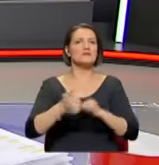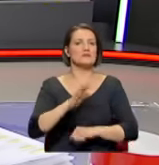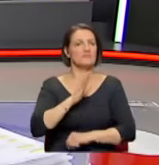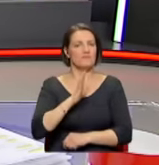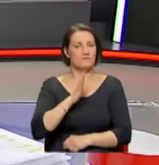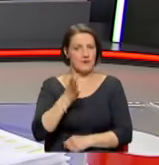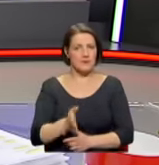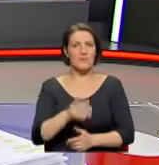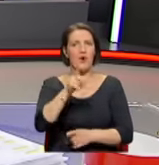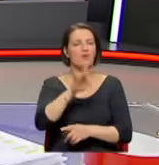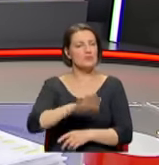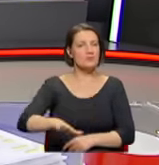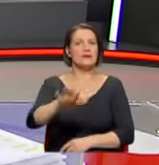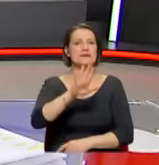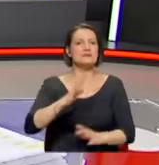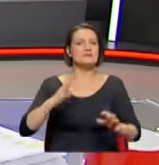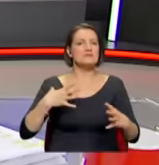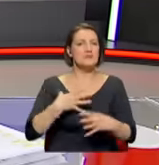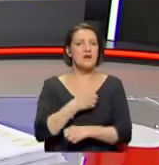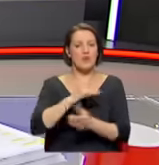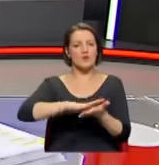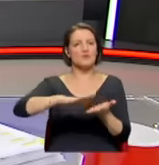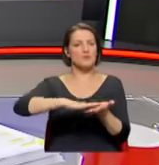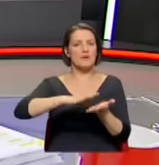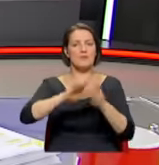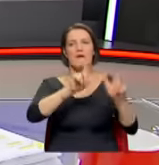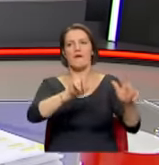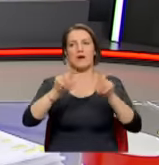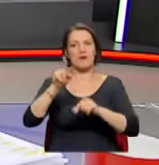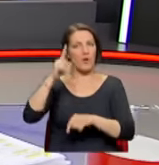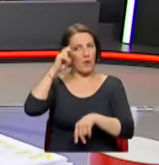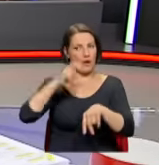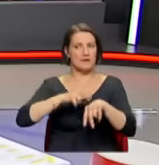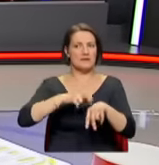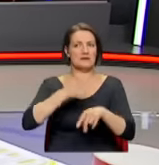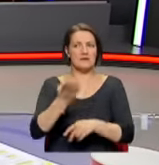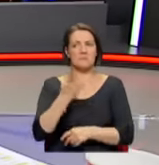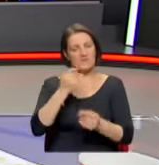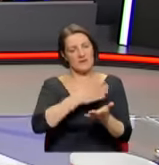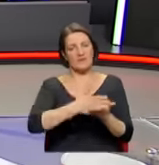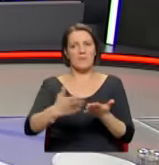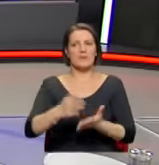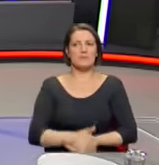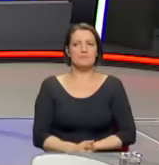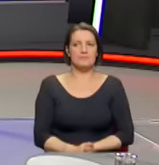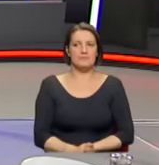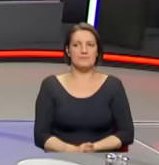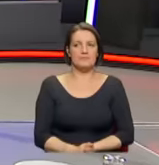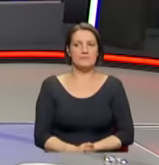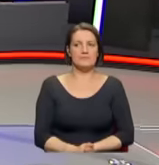var. Onların sıkıntılarının düzeltilmesi gerekir. Onu hatırlatalım ve devam edelim.